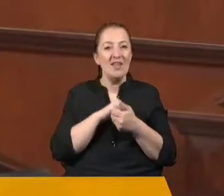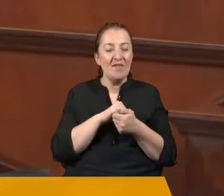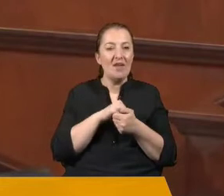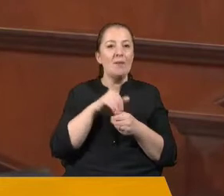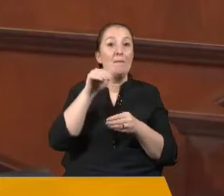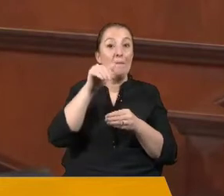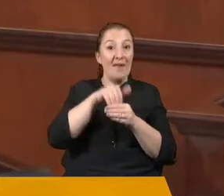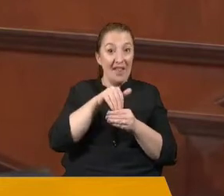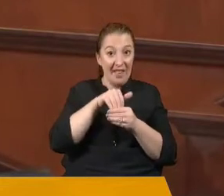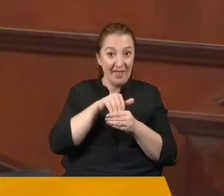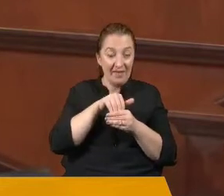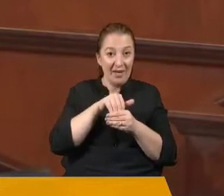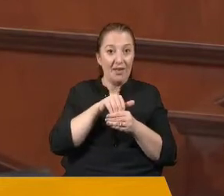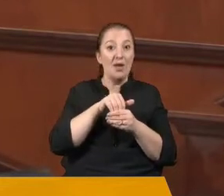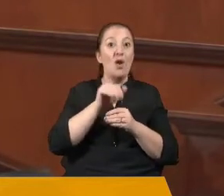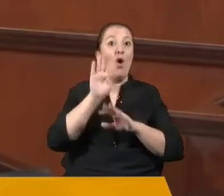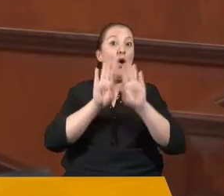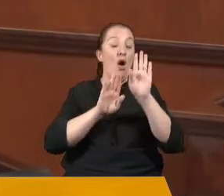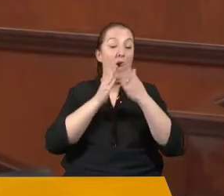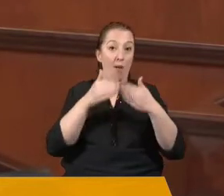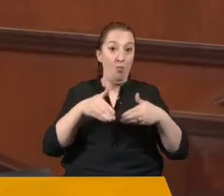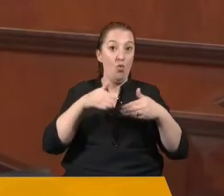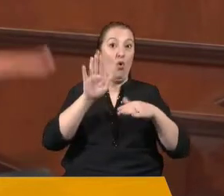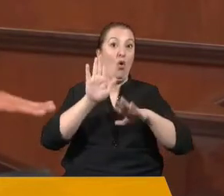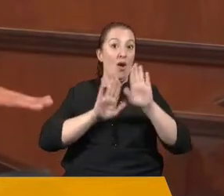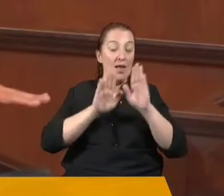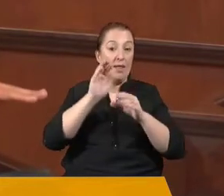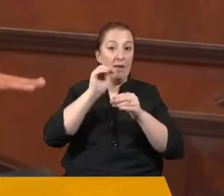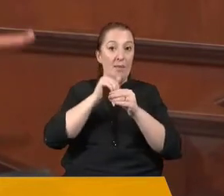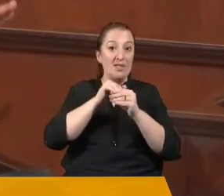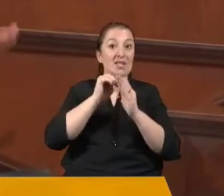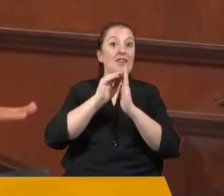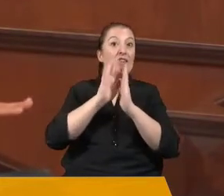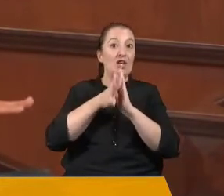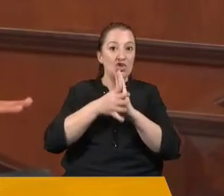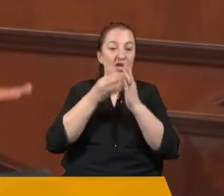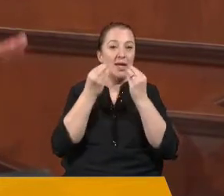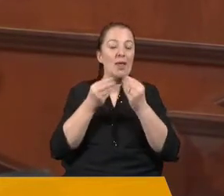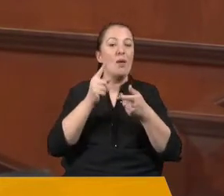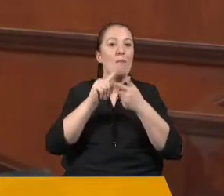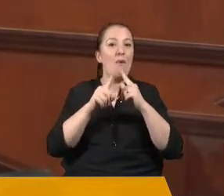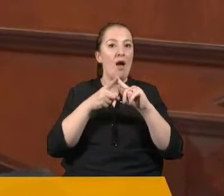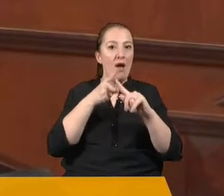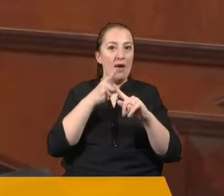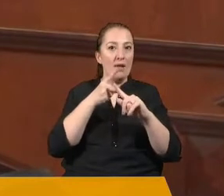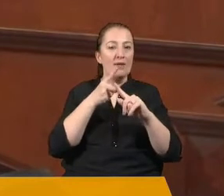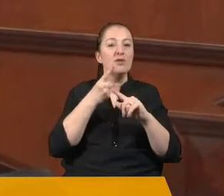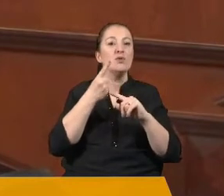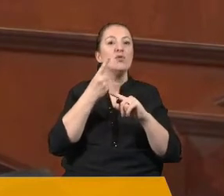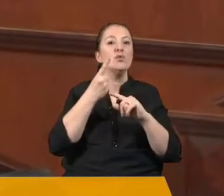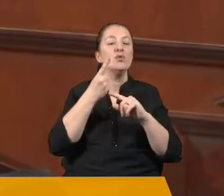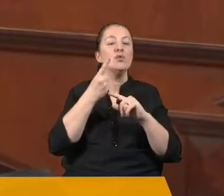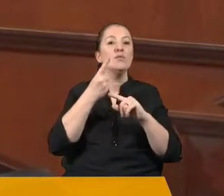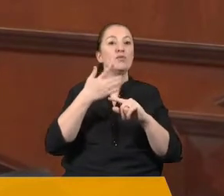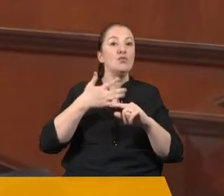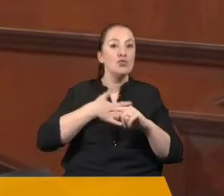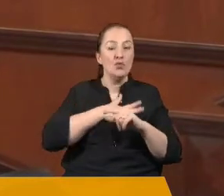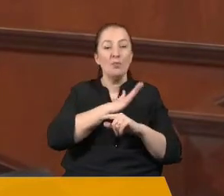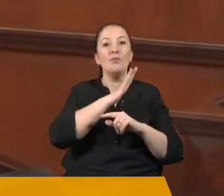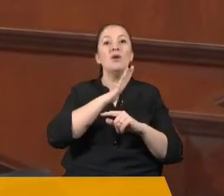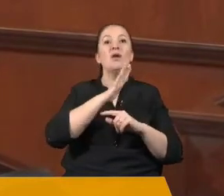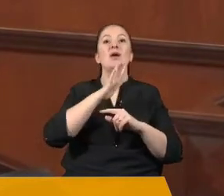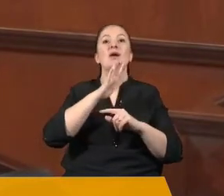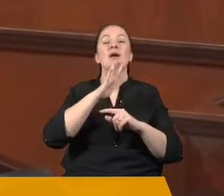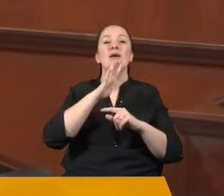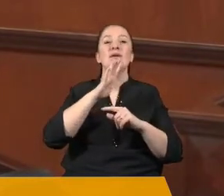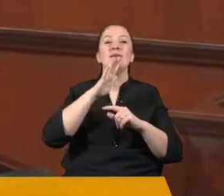milletvekillerinin oylarıyla, kabul oylarıyla meclisten geçti İyi Parti, Cumhuriyet Halk Partisi ve HDP'nin oyları, red